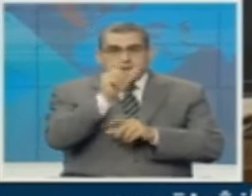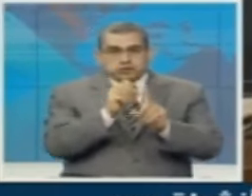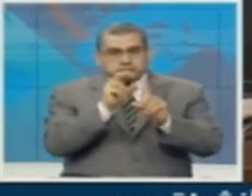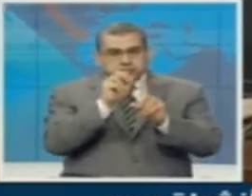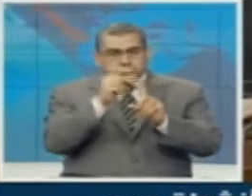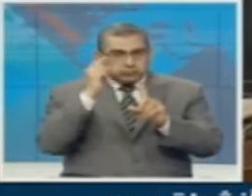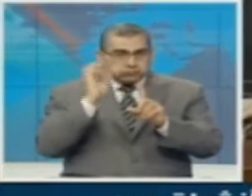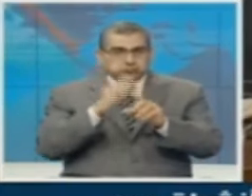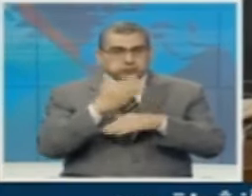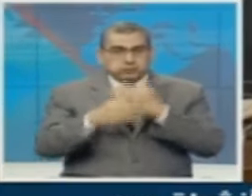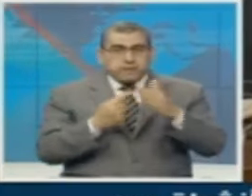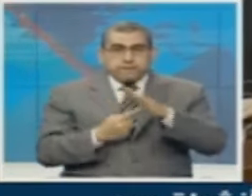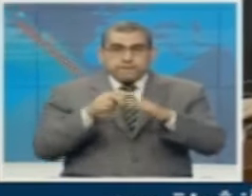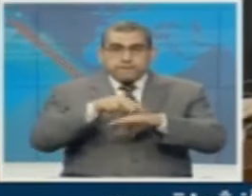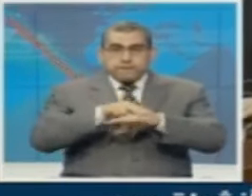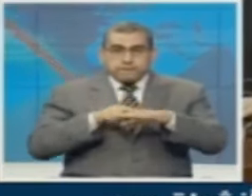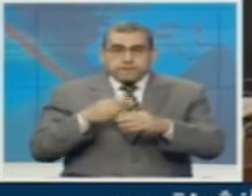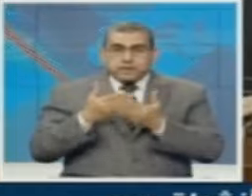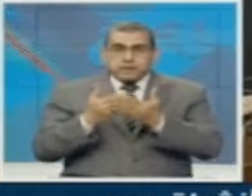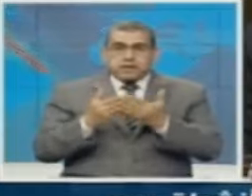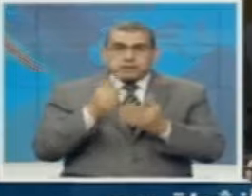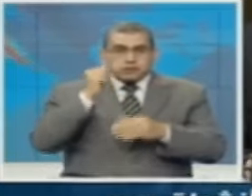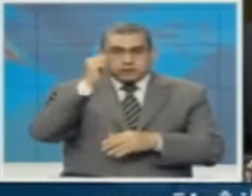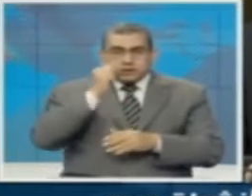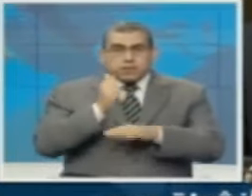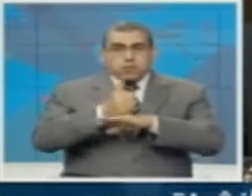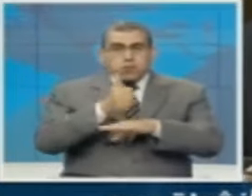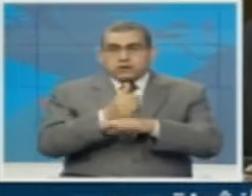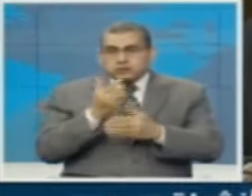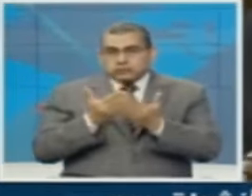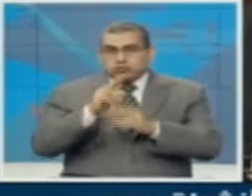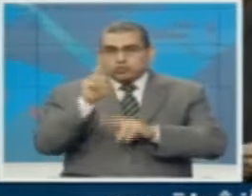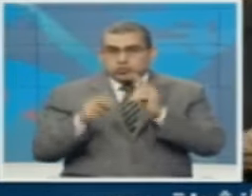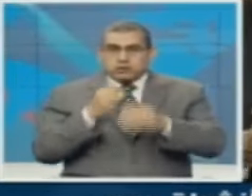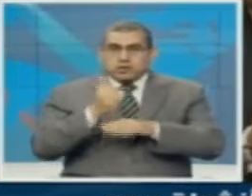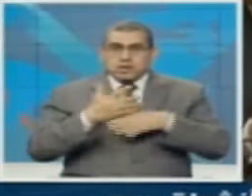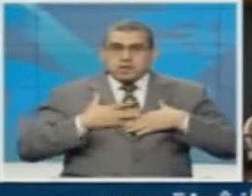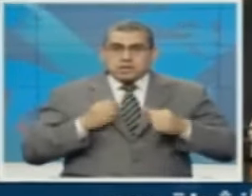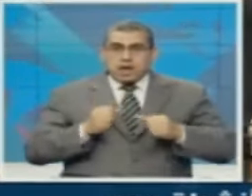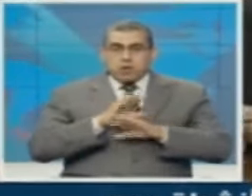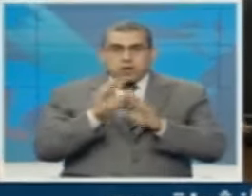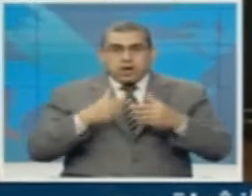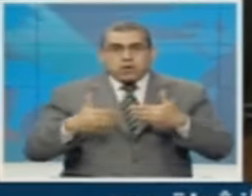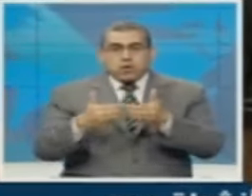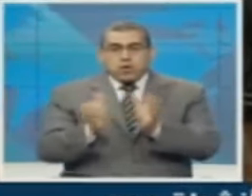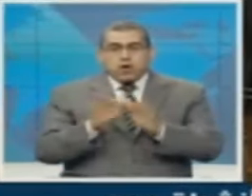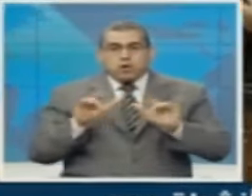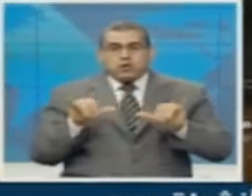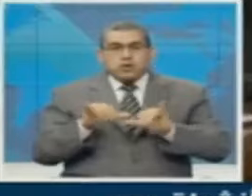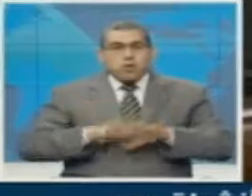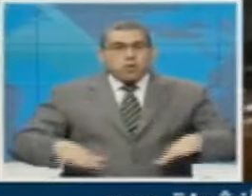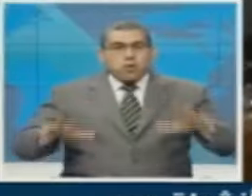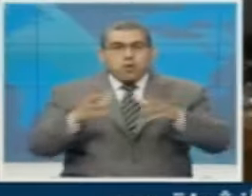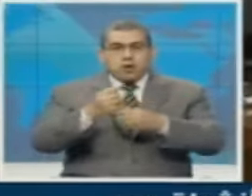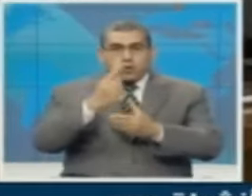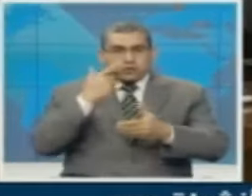جانب قيام المعهد بتقديم الخدمات الاستشارية للمؤسسات والقطاعات الصحية في مجالات الحوكمة والإدارة